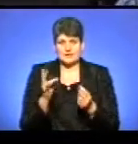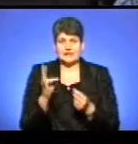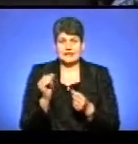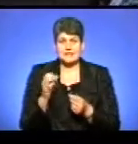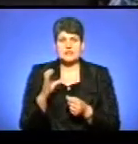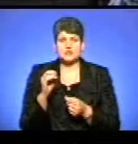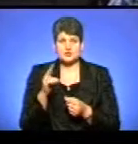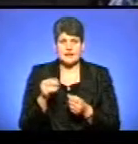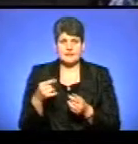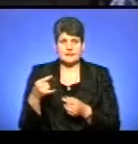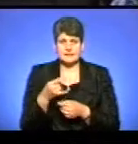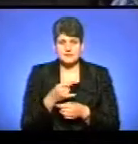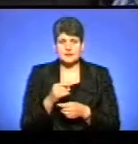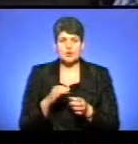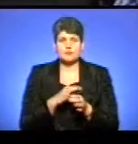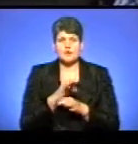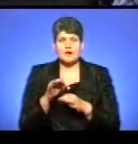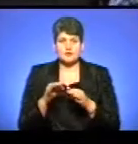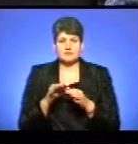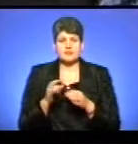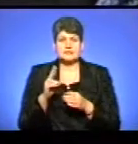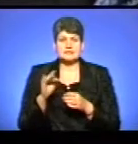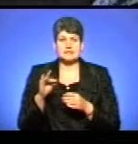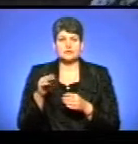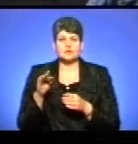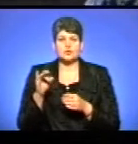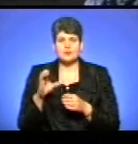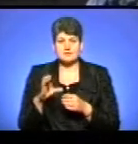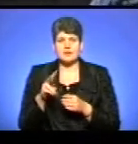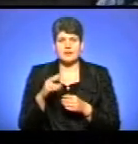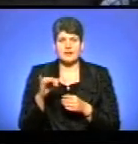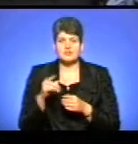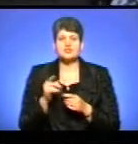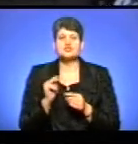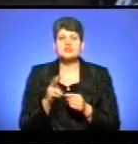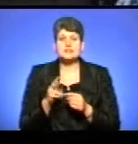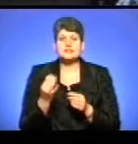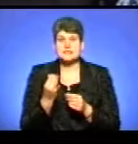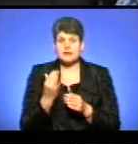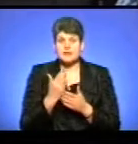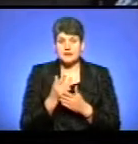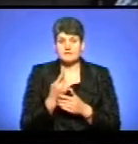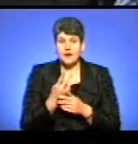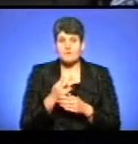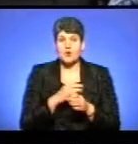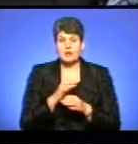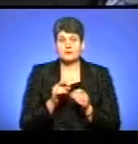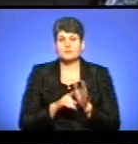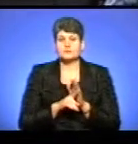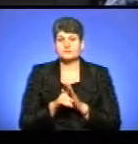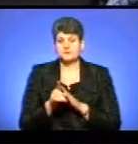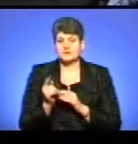соціальне таксі і до проєкту «Citrus Life». Чим цікаві ці два проєкти є, що ми їх запустили